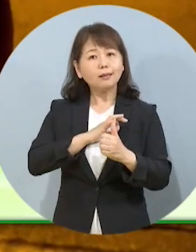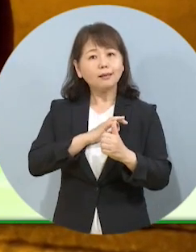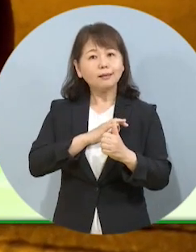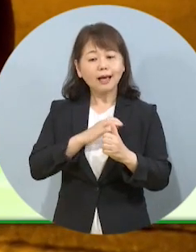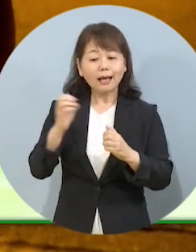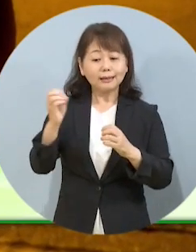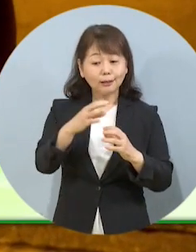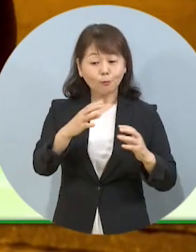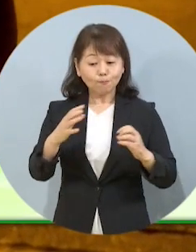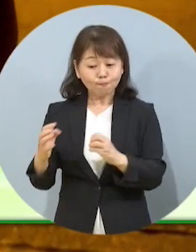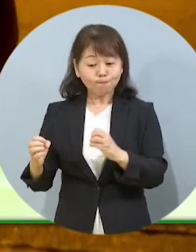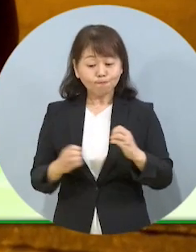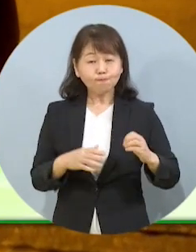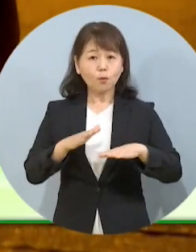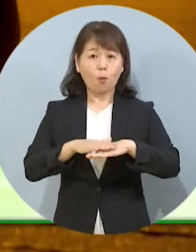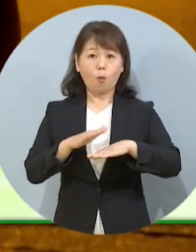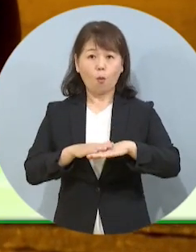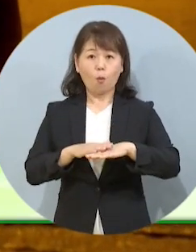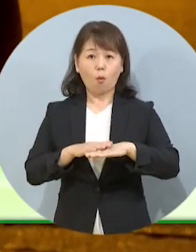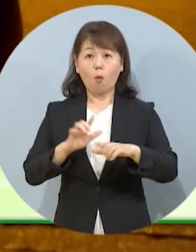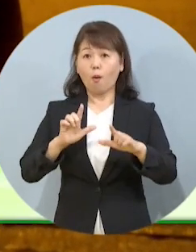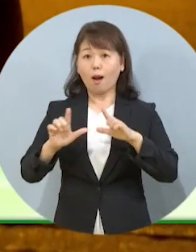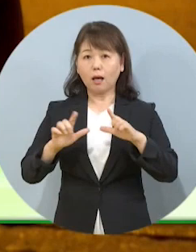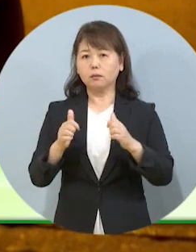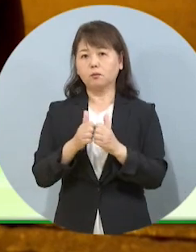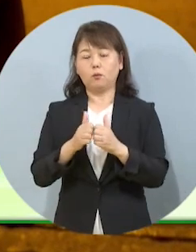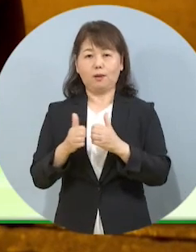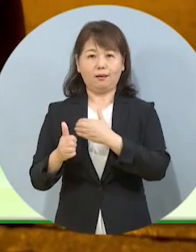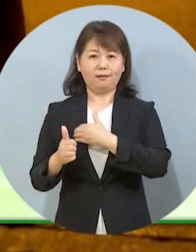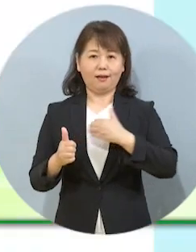形式で相談に対応します。